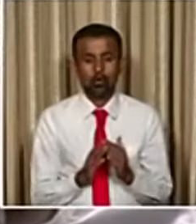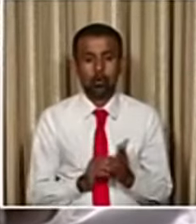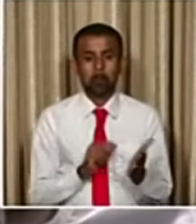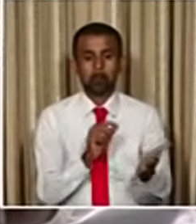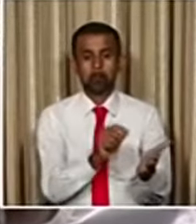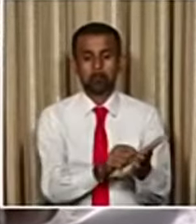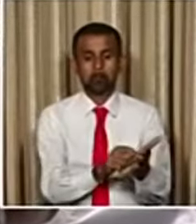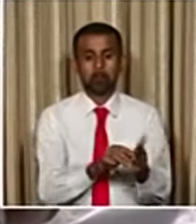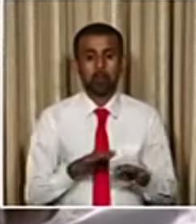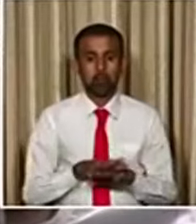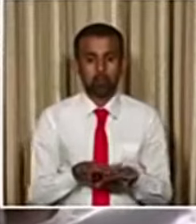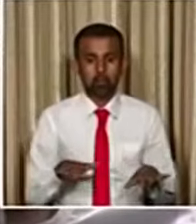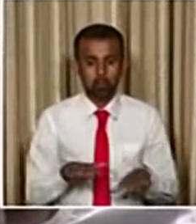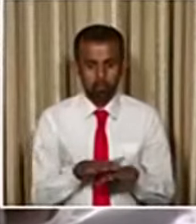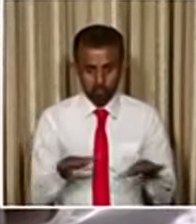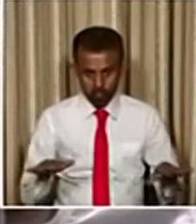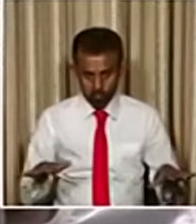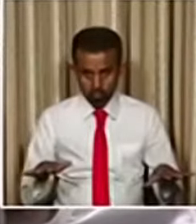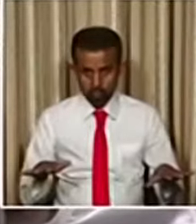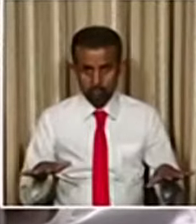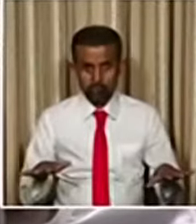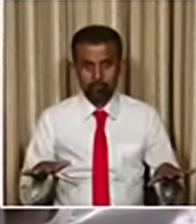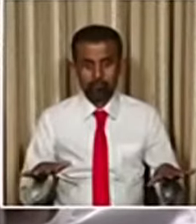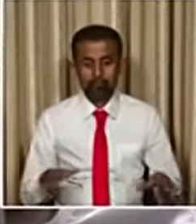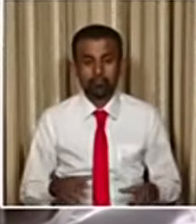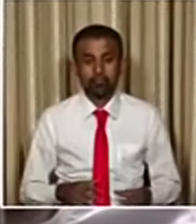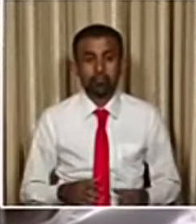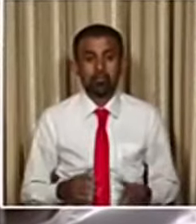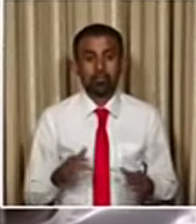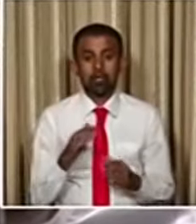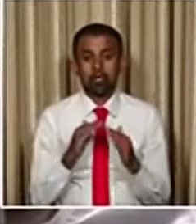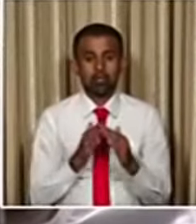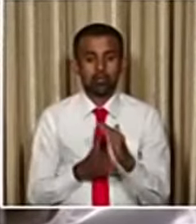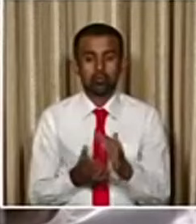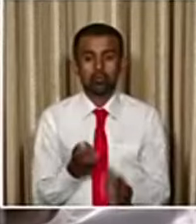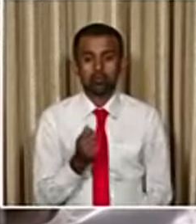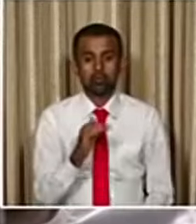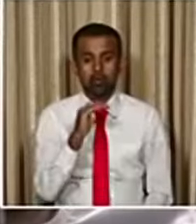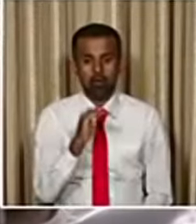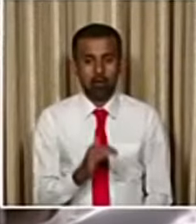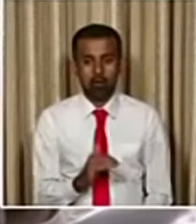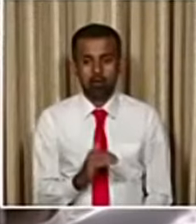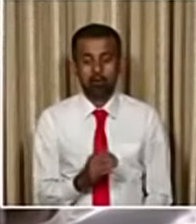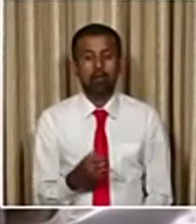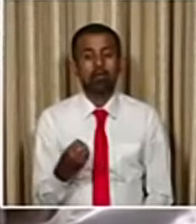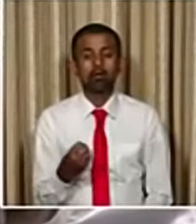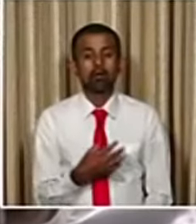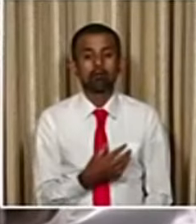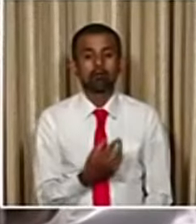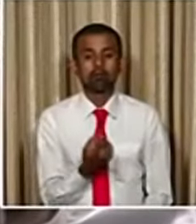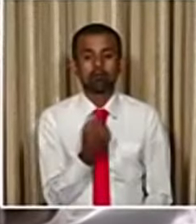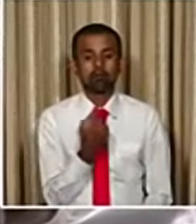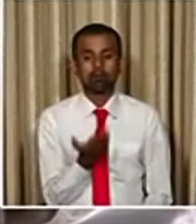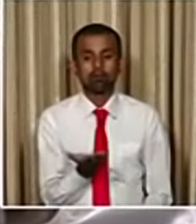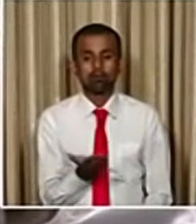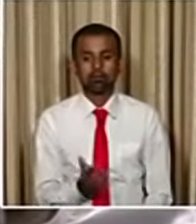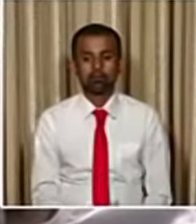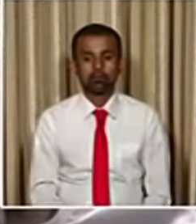කරන ස්විමින් පූල් එක සහ එහෙම නැත්නම් ඉන්ඩෝර් ග්‍රවුන්ඩ් එකේ ඒ මුදල් අඩු කිරීම කවදාද සිදු කරන්න කියලා ඔබතුමාගෙන්